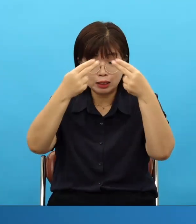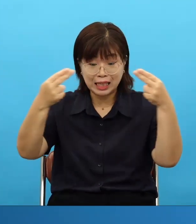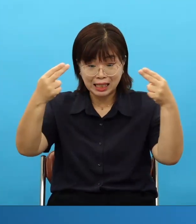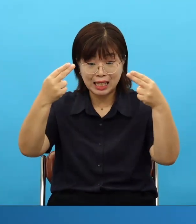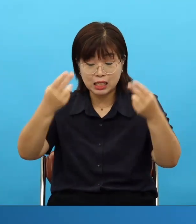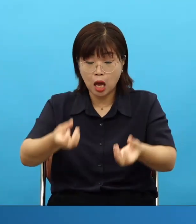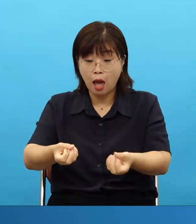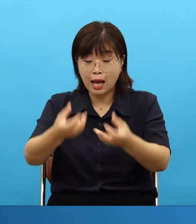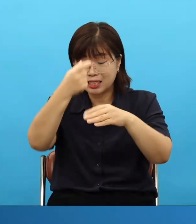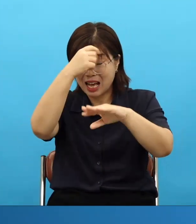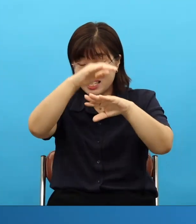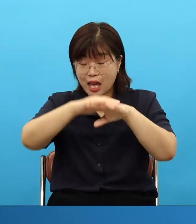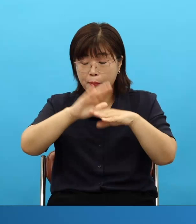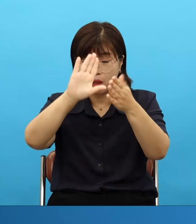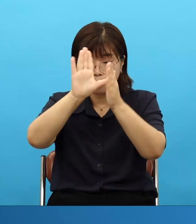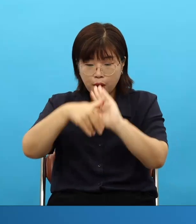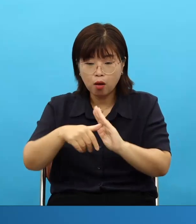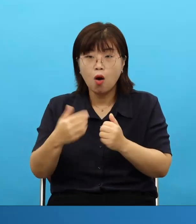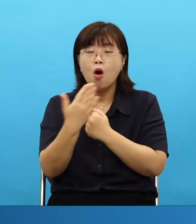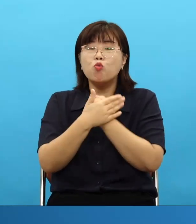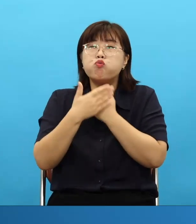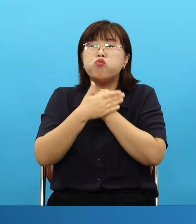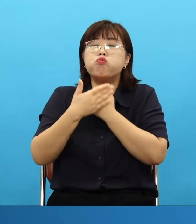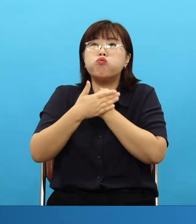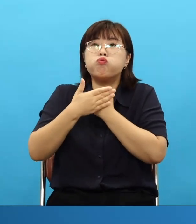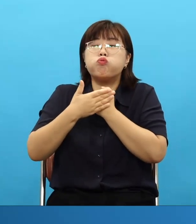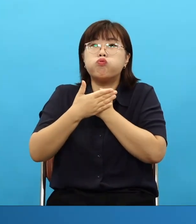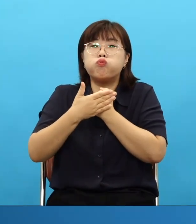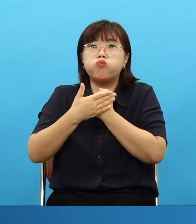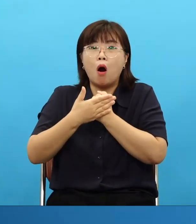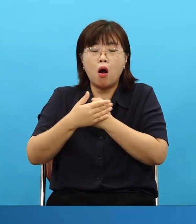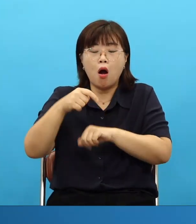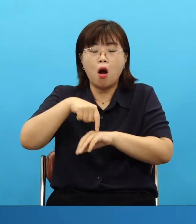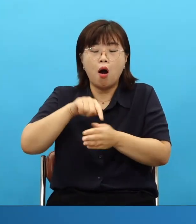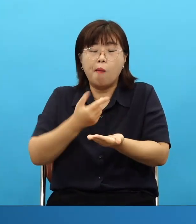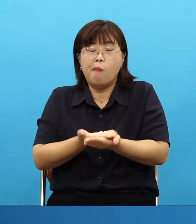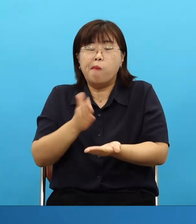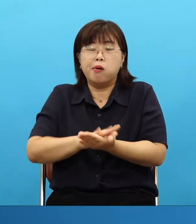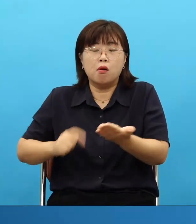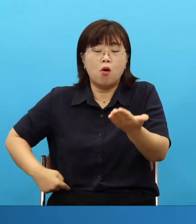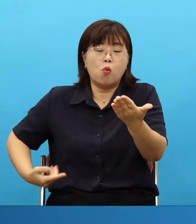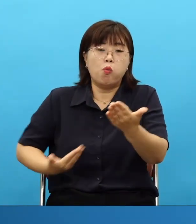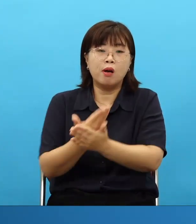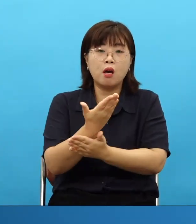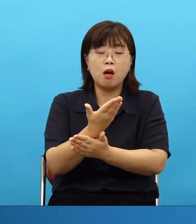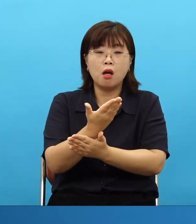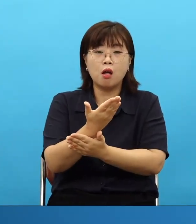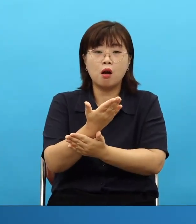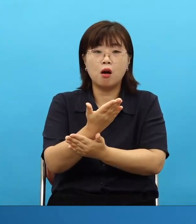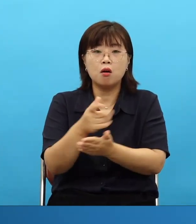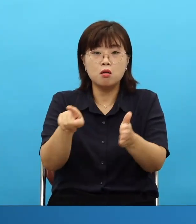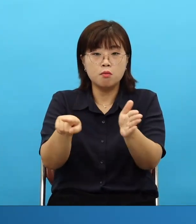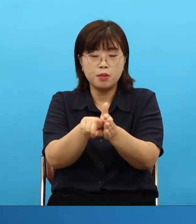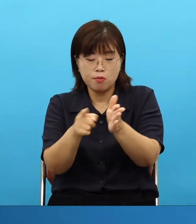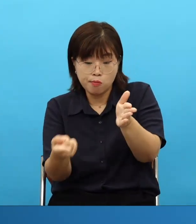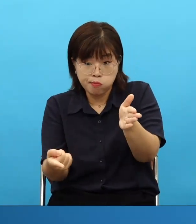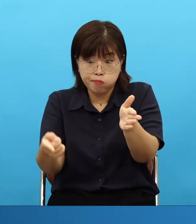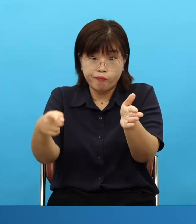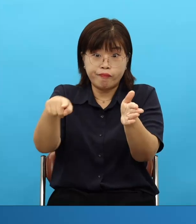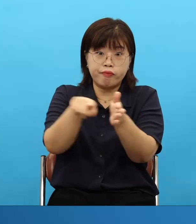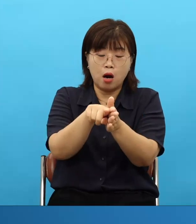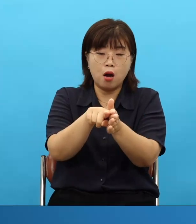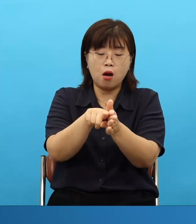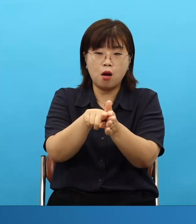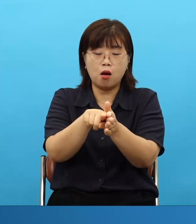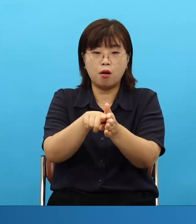they were transformed. 우리가 생각해도 야 신기해 사람이 저렇게 바뀔 수 있냐 바뀌어버려요. And we found it unbelievable as well. We thought to ourselves, how can people